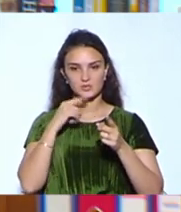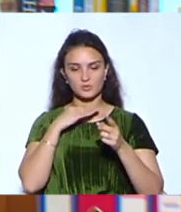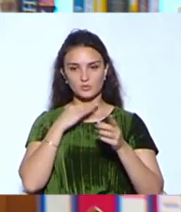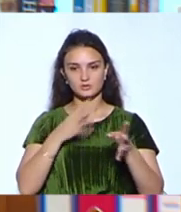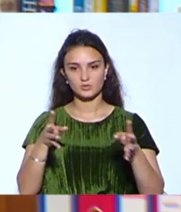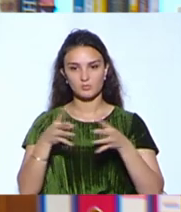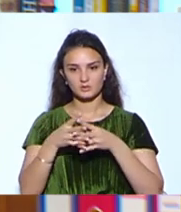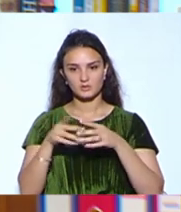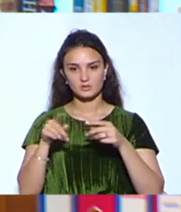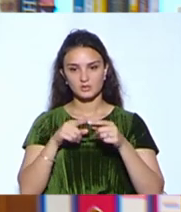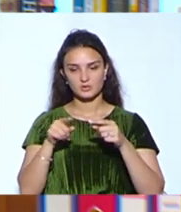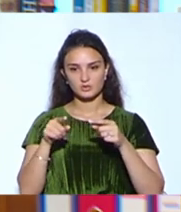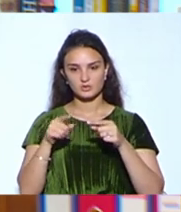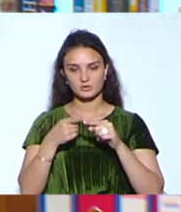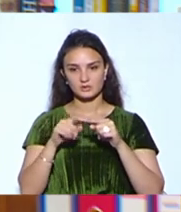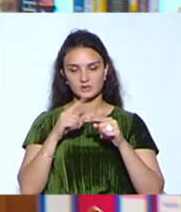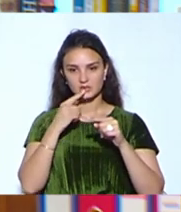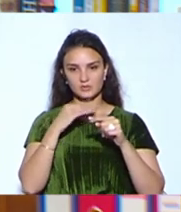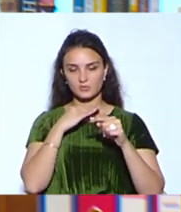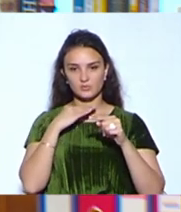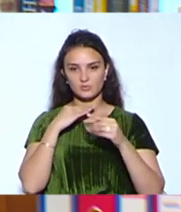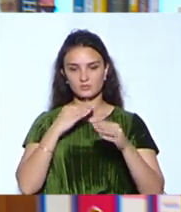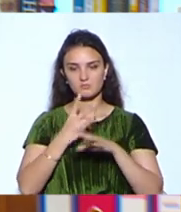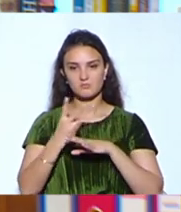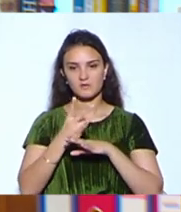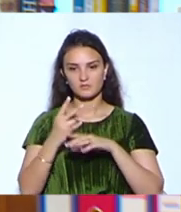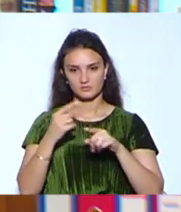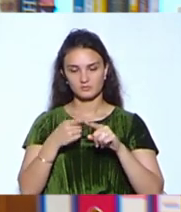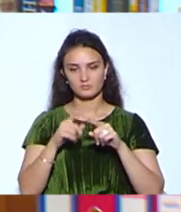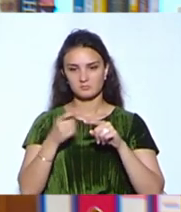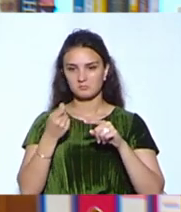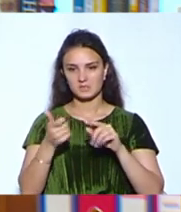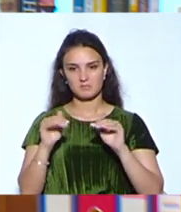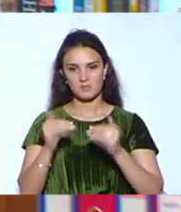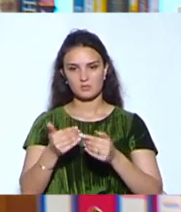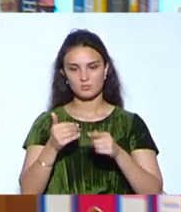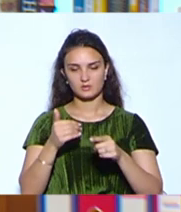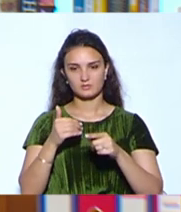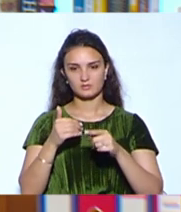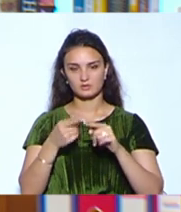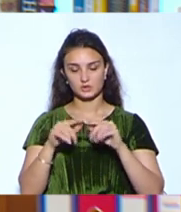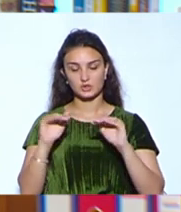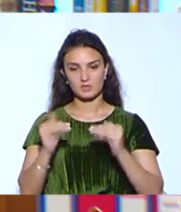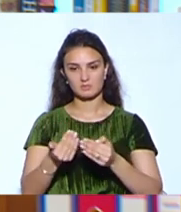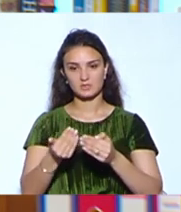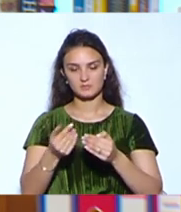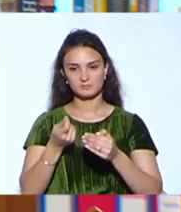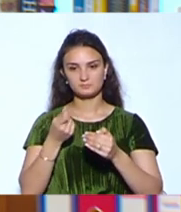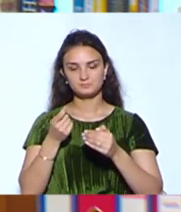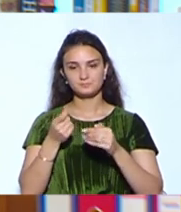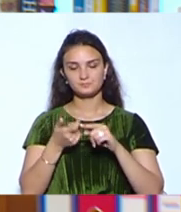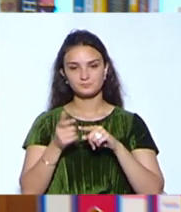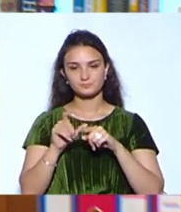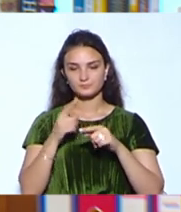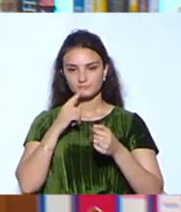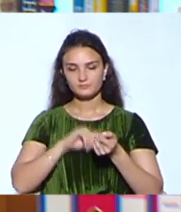ხორცთან კომბინაციაში, წითელი ხორცის მავნე ზეგავლენას მინიმალურად, მაქსიმალურად შეამცირებს, მინიმუმამდე